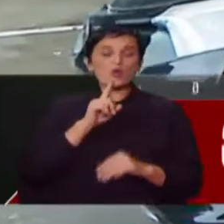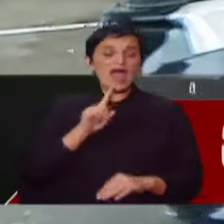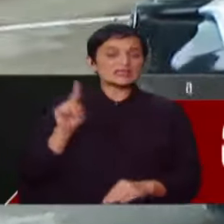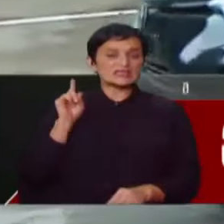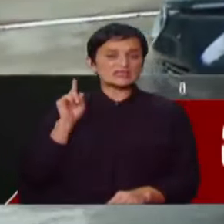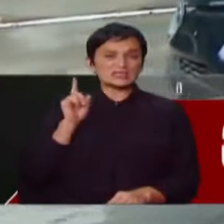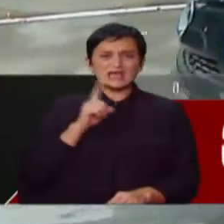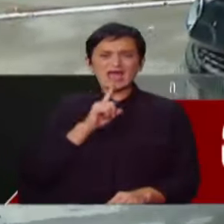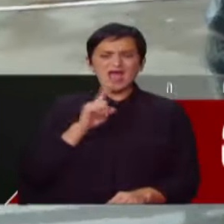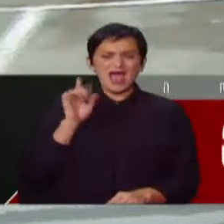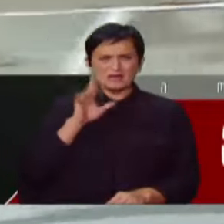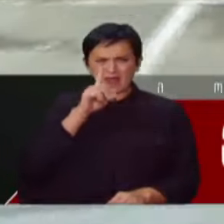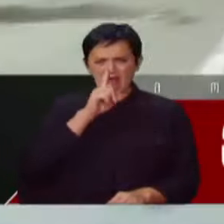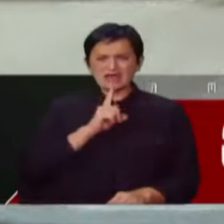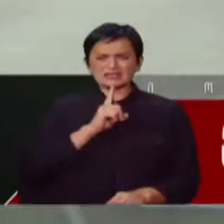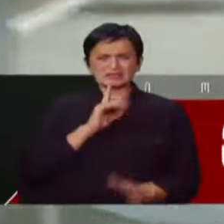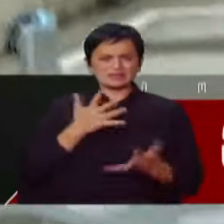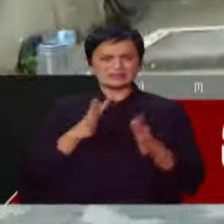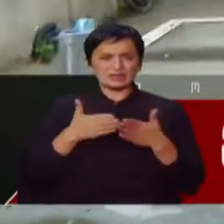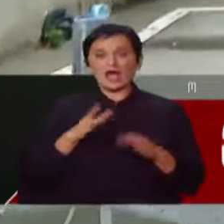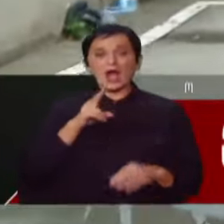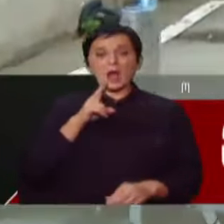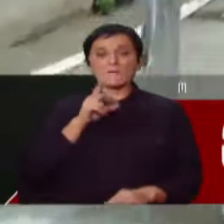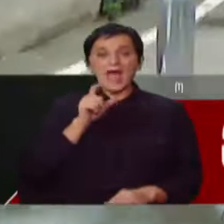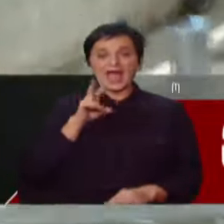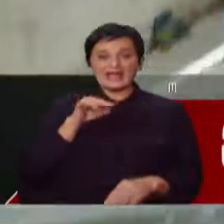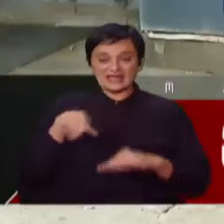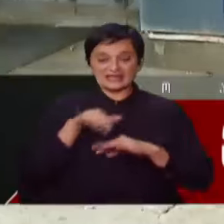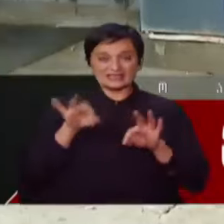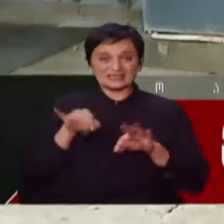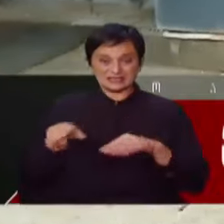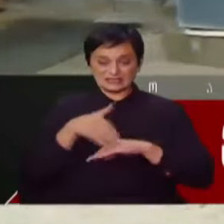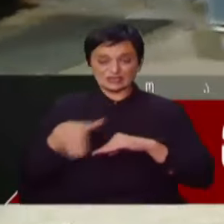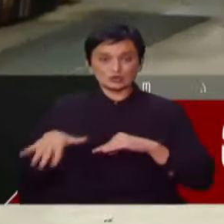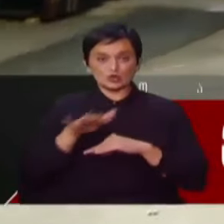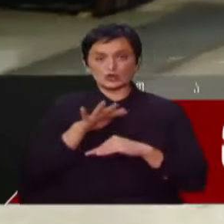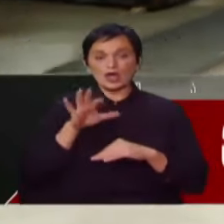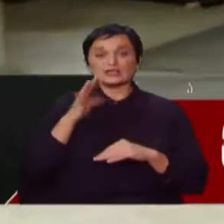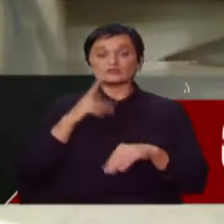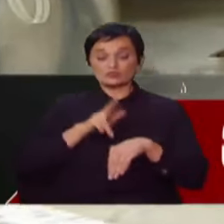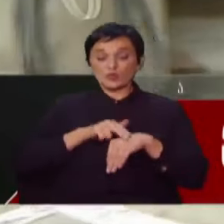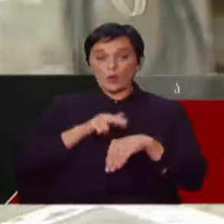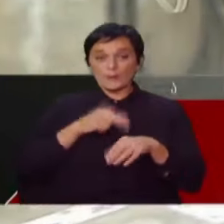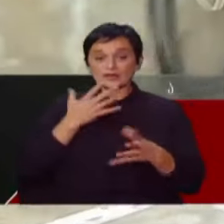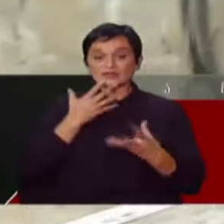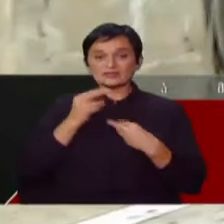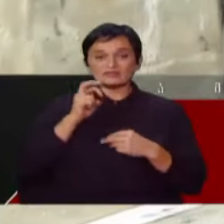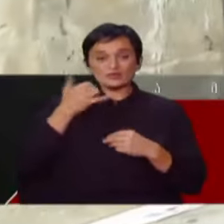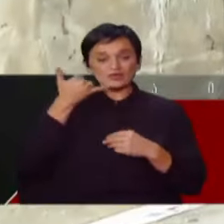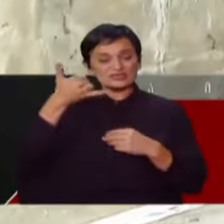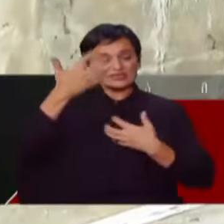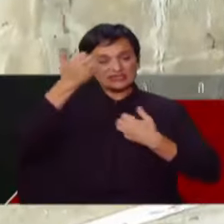tsin. A erti tslis, ertve ets ara gaxsnebi ro. Pekinis Gamzirze, S. OPC, Sadat, Samartal Damsoleb, Taglituri call center,